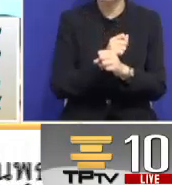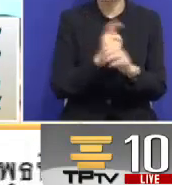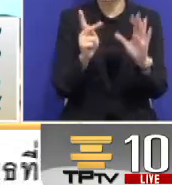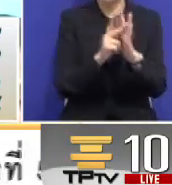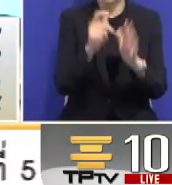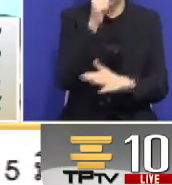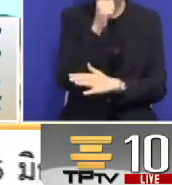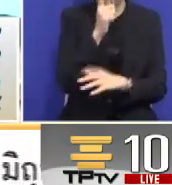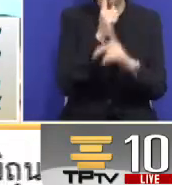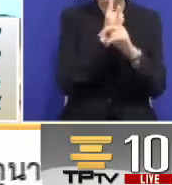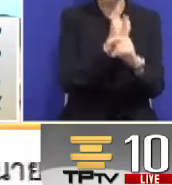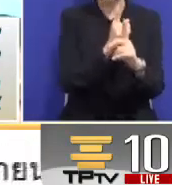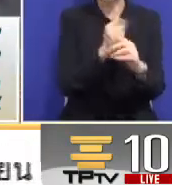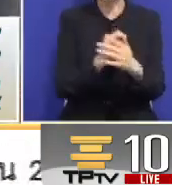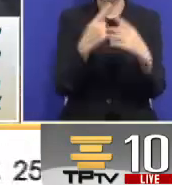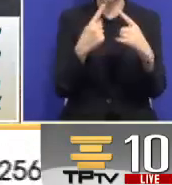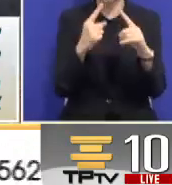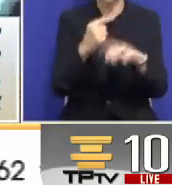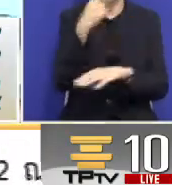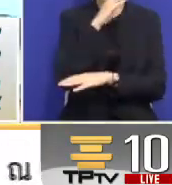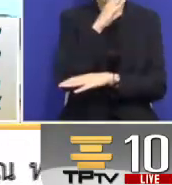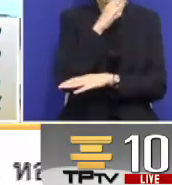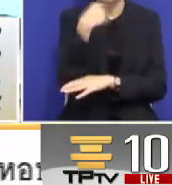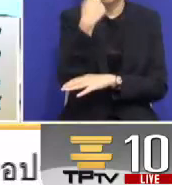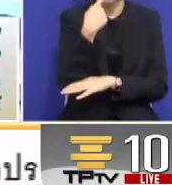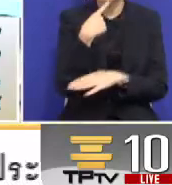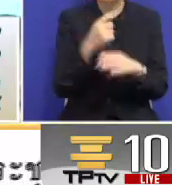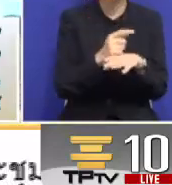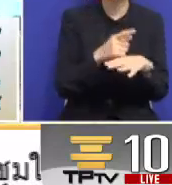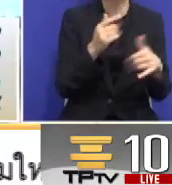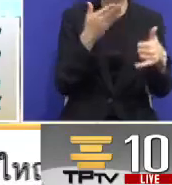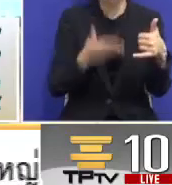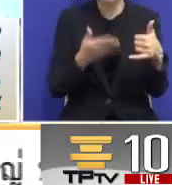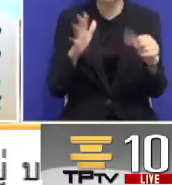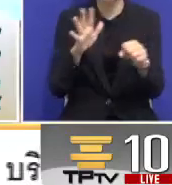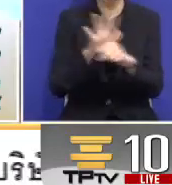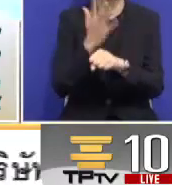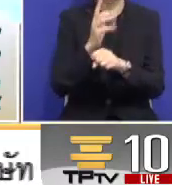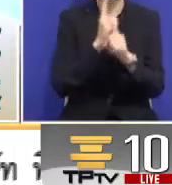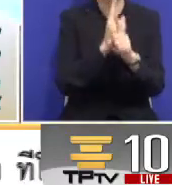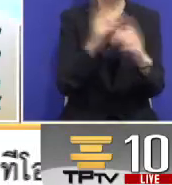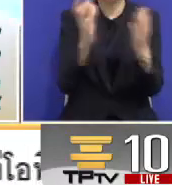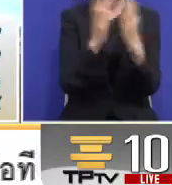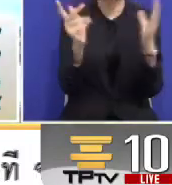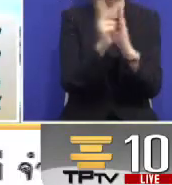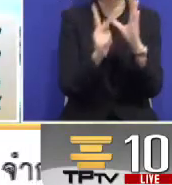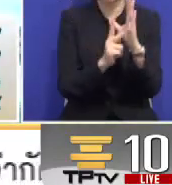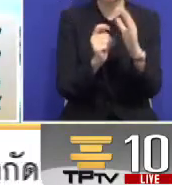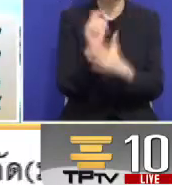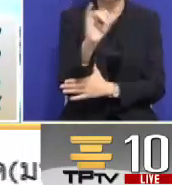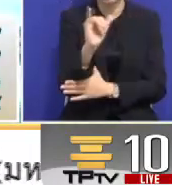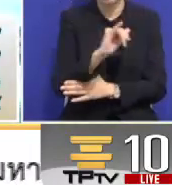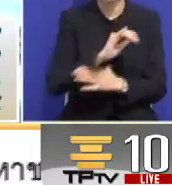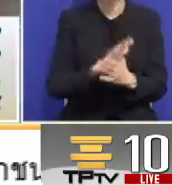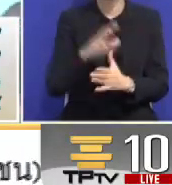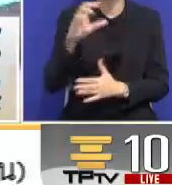ฝืนมติหรือไม่มีคุณสมบัตินี้เป็นเรื่องที่สภานี้จะต้องพิจารณาท่